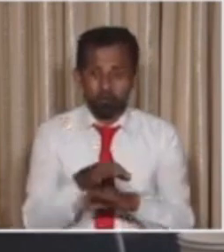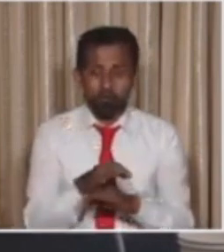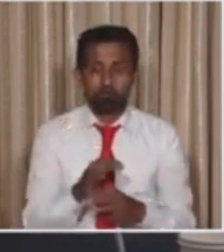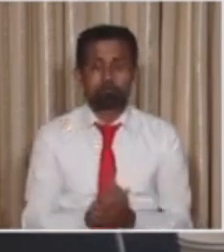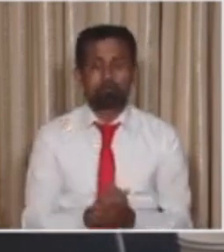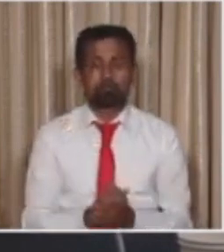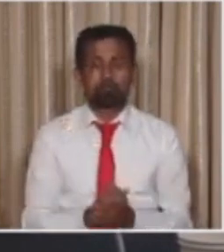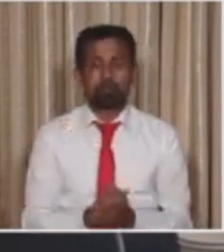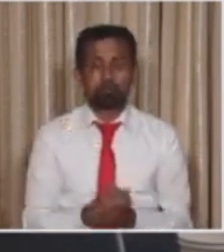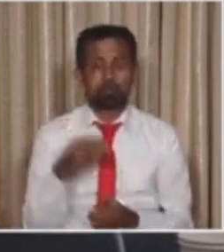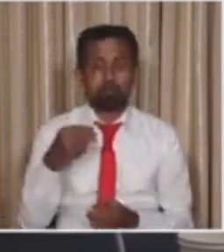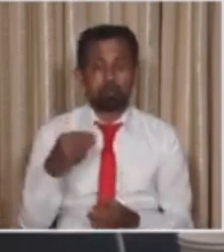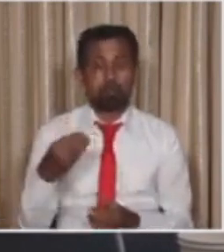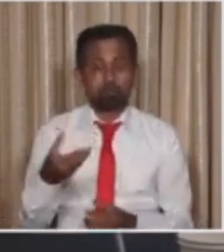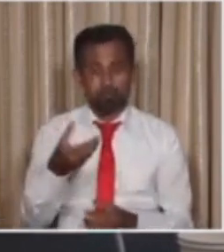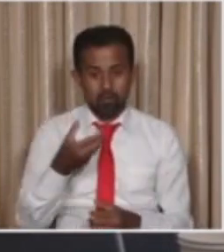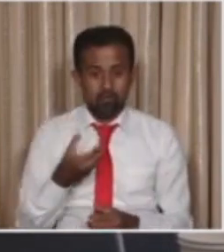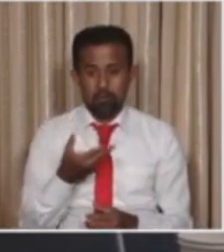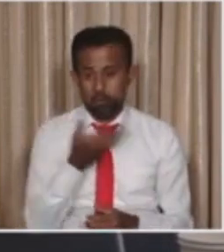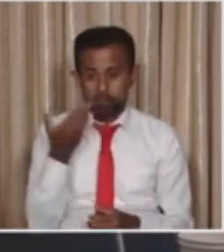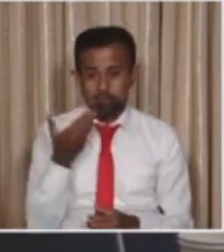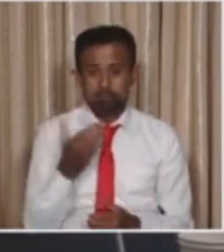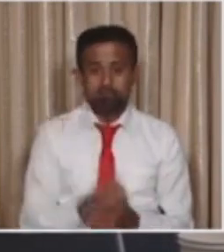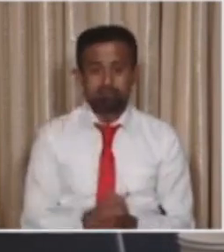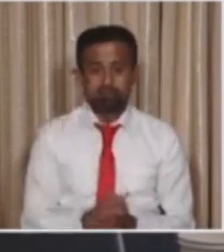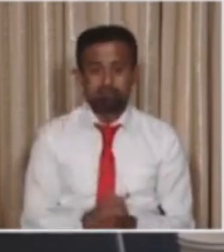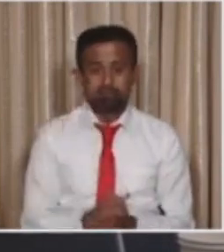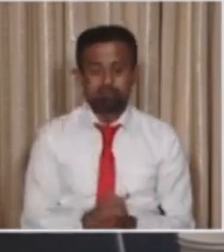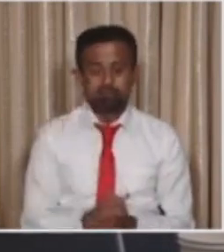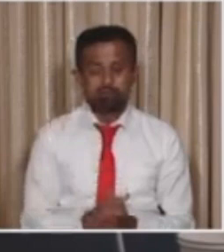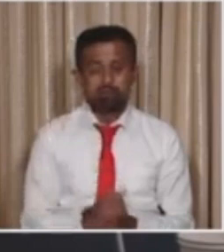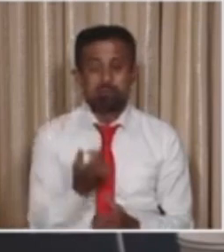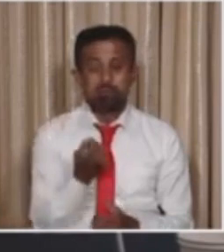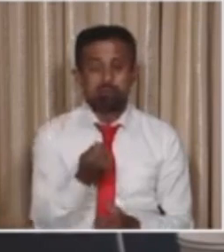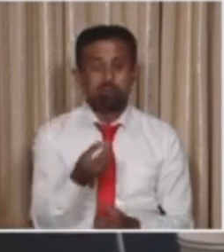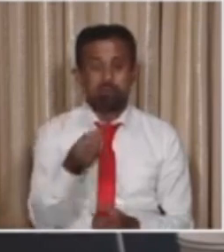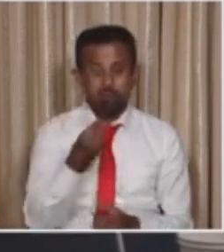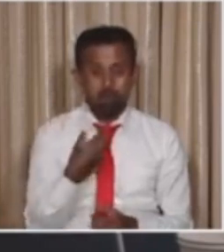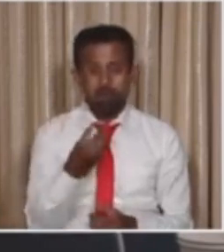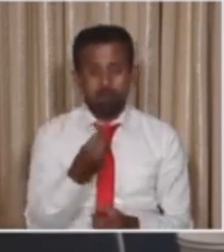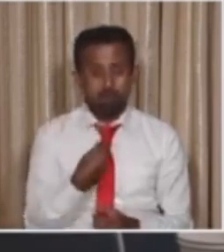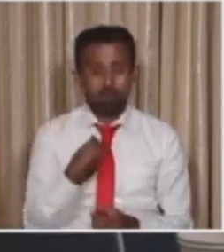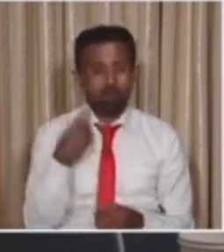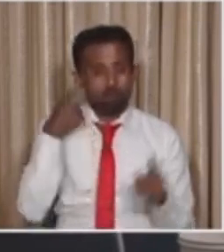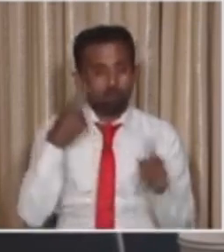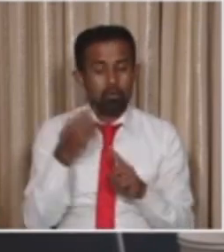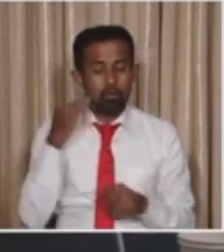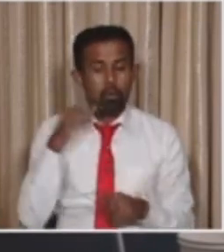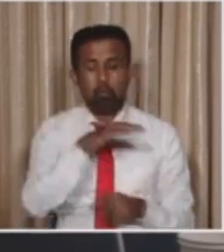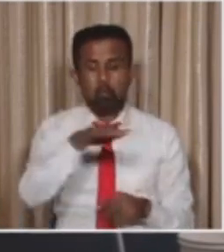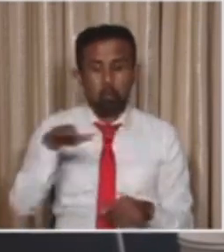தொகை, அல்லது இந்த கடன் பெறுகின்ற இந்த நிலையிலே இருக்கின்ற மக்களுடைய வியாபாரங்கள்